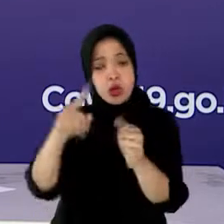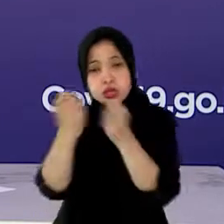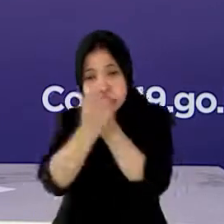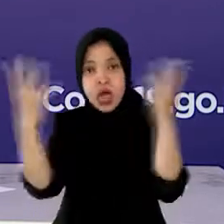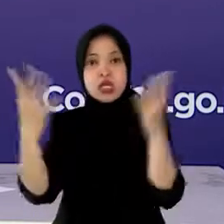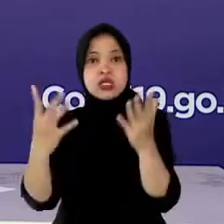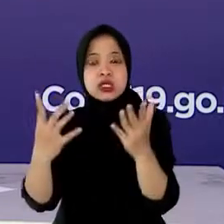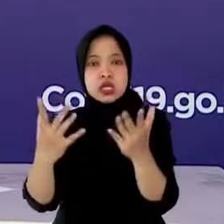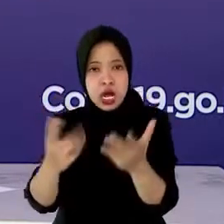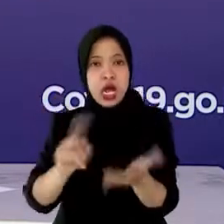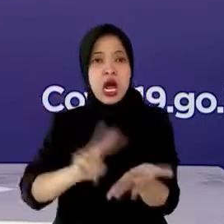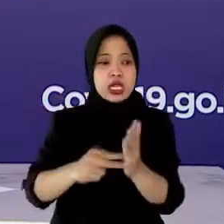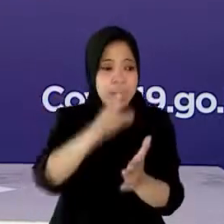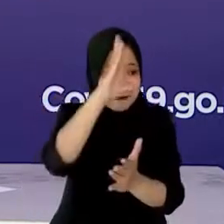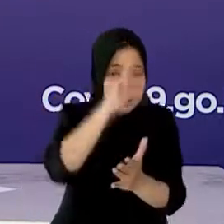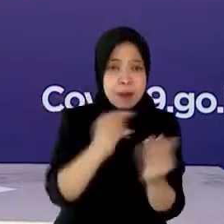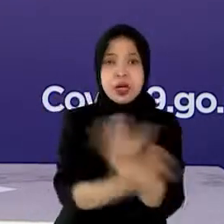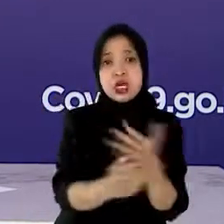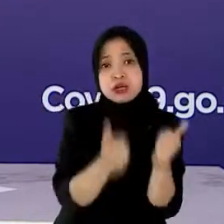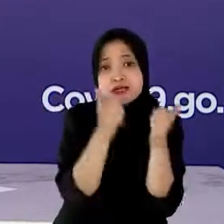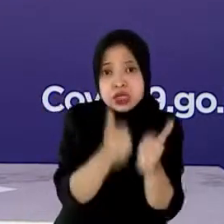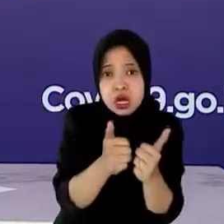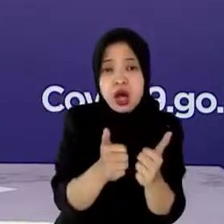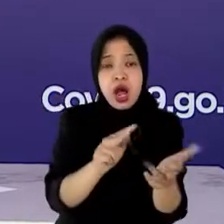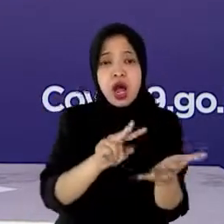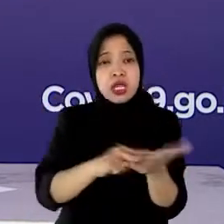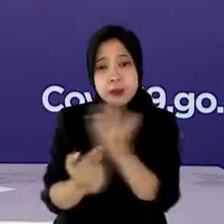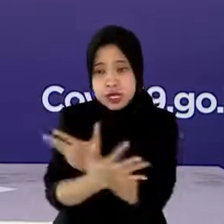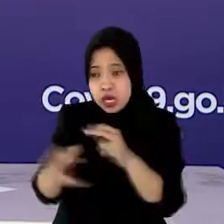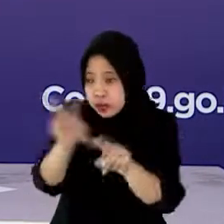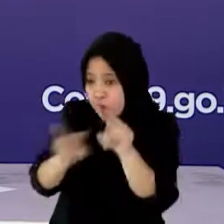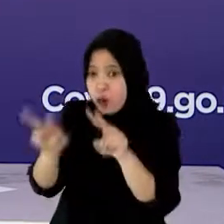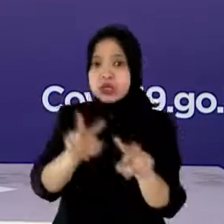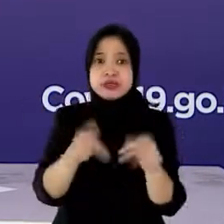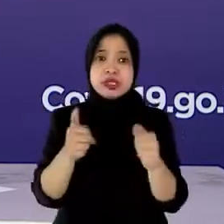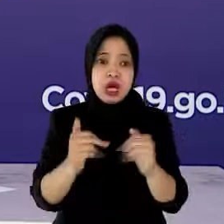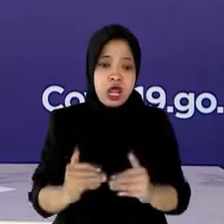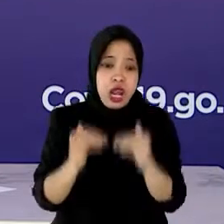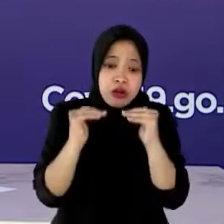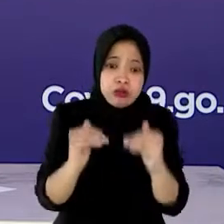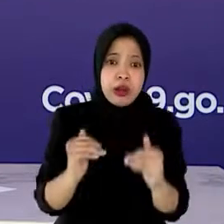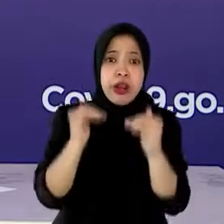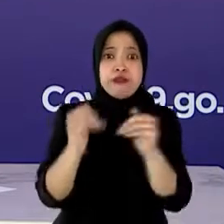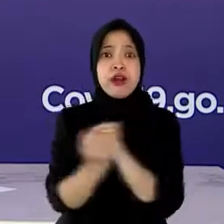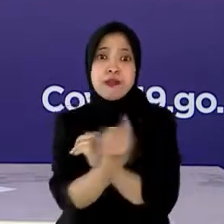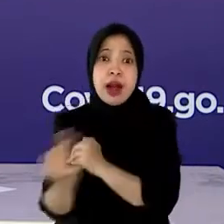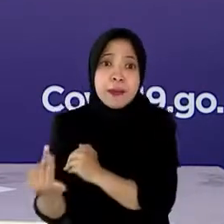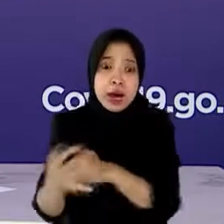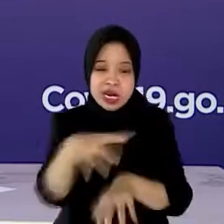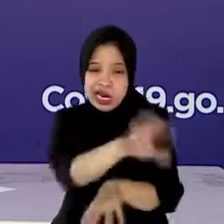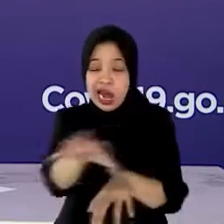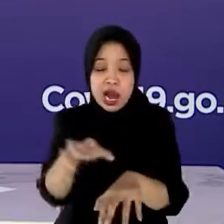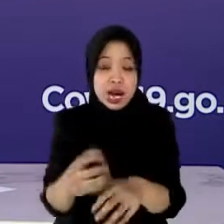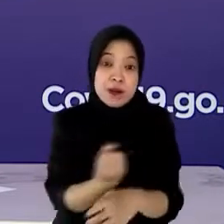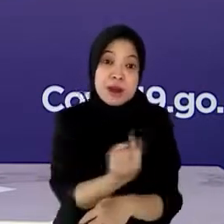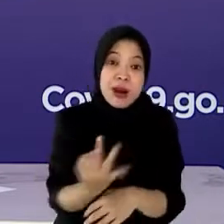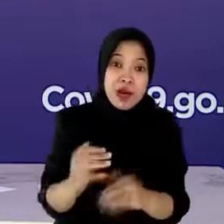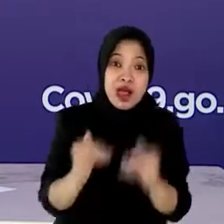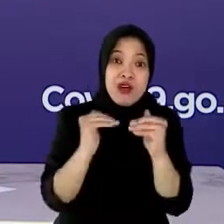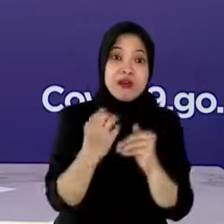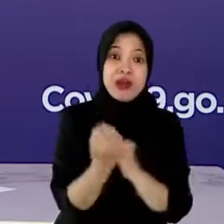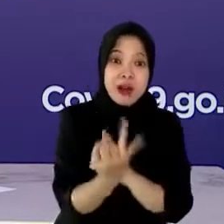agar masyarakat dapat mengerti dan ikut mengawasi perkembangan leveling ppkm yang terjadi di daerahnya